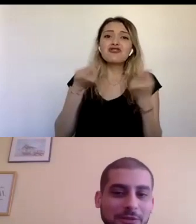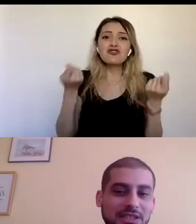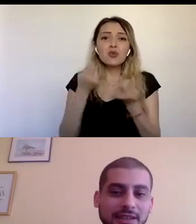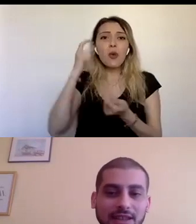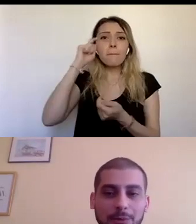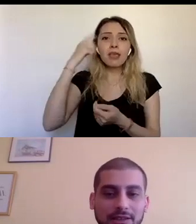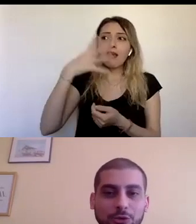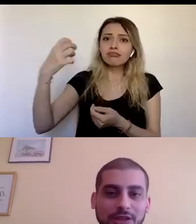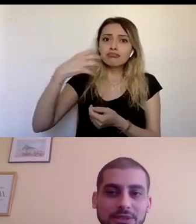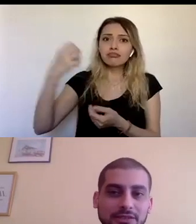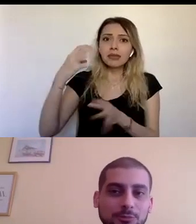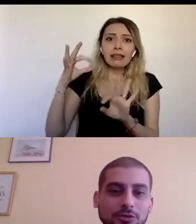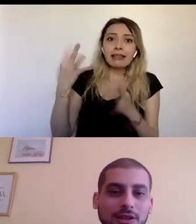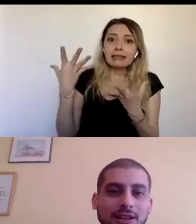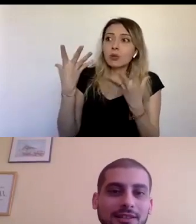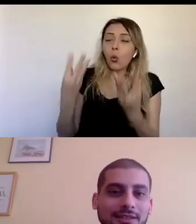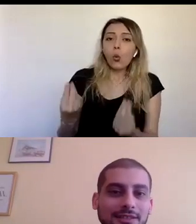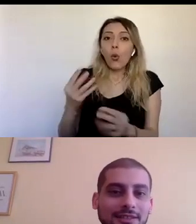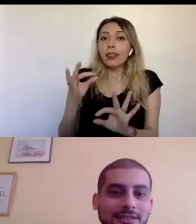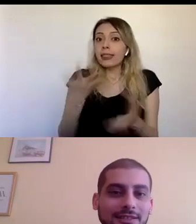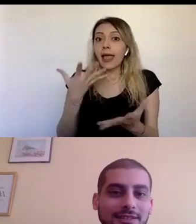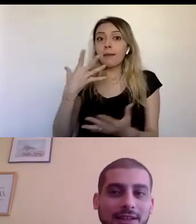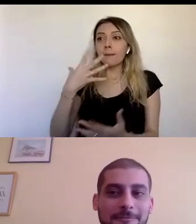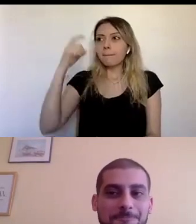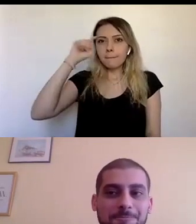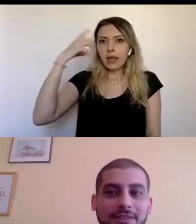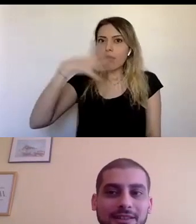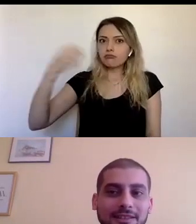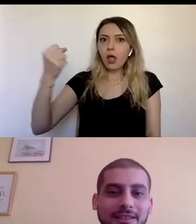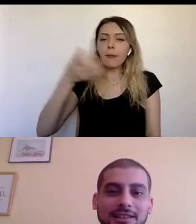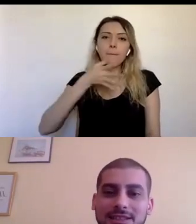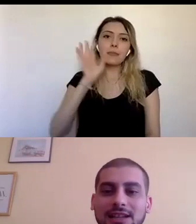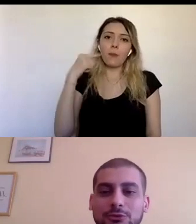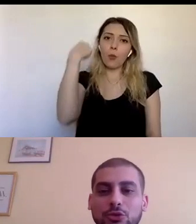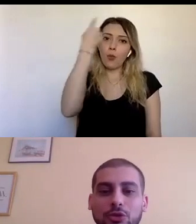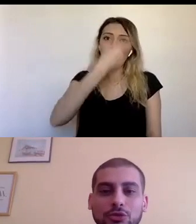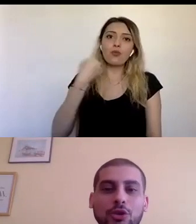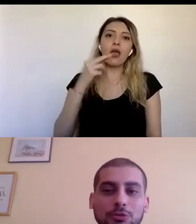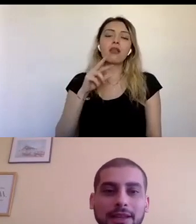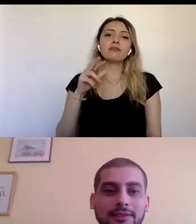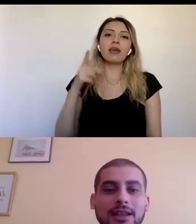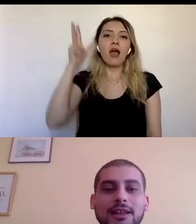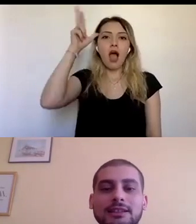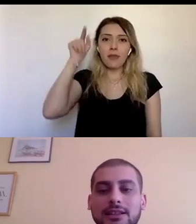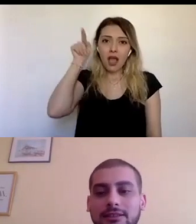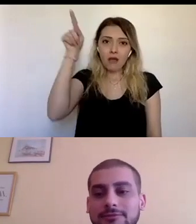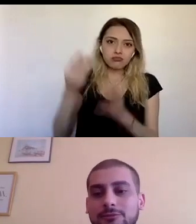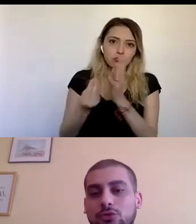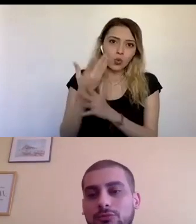Sadece özel bir şirket, yani Amerika'daki özel bir şirket bu. Dolayısıyla açık kaynaklı olmayan